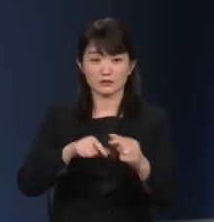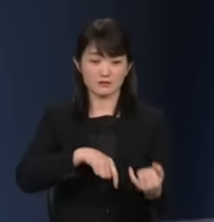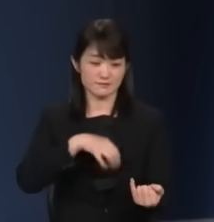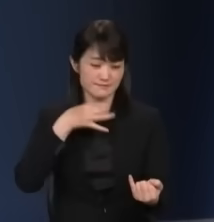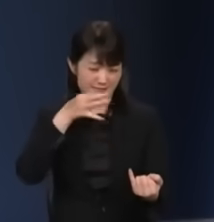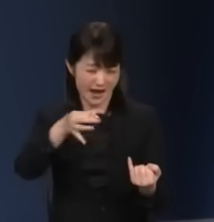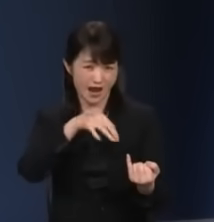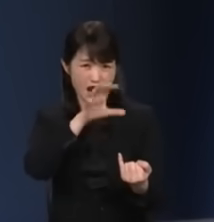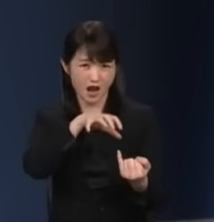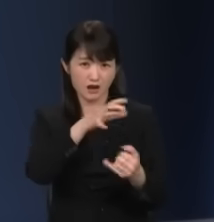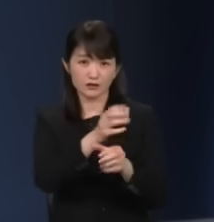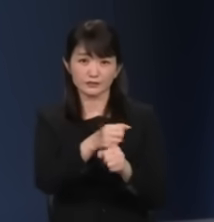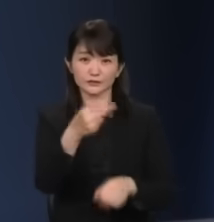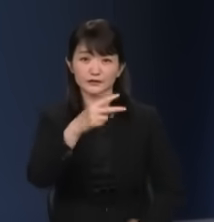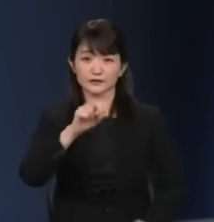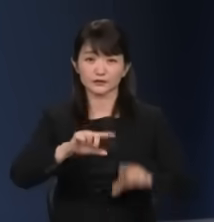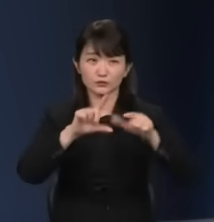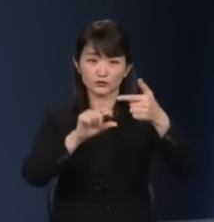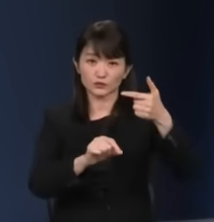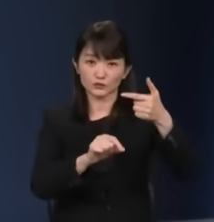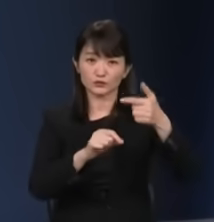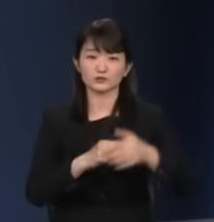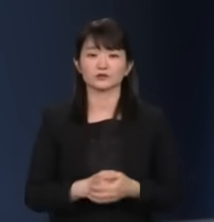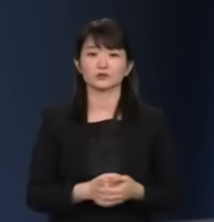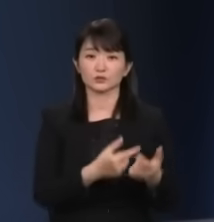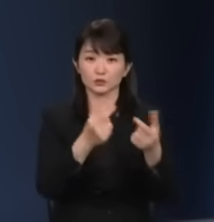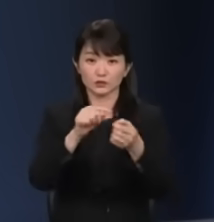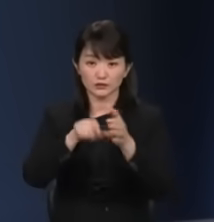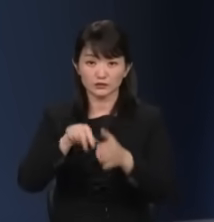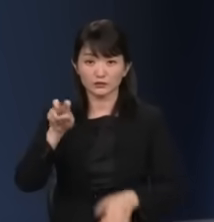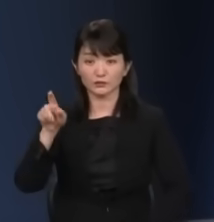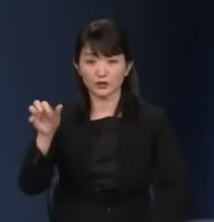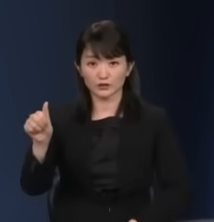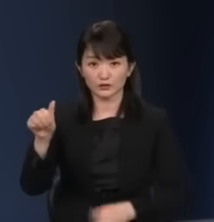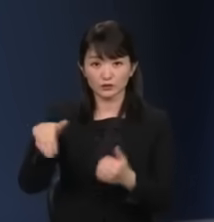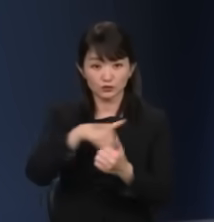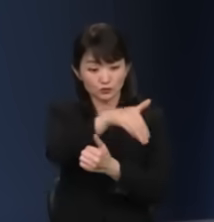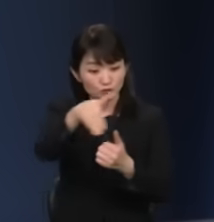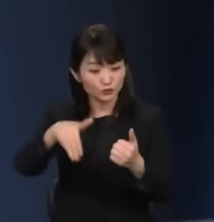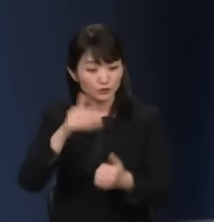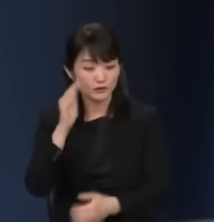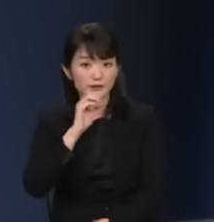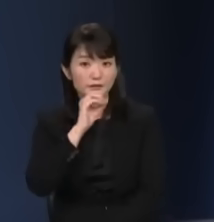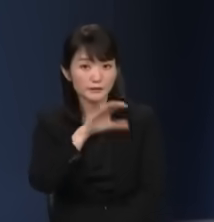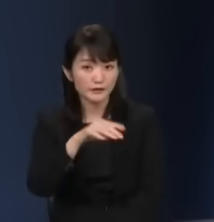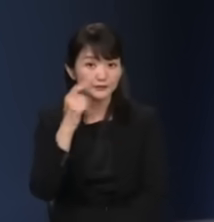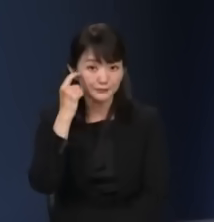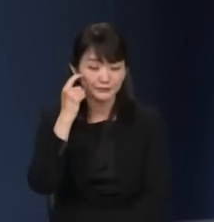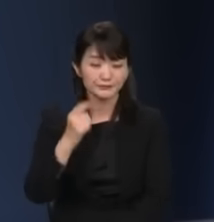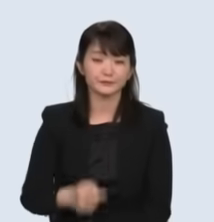상황, 2022년 6월 1일입니다. 이 같은 시기에 명 씨가 주변에 한 이야기 먼저 들어보시죠.